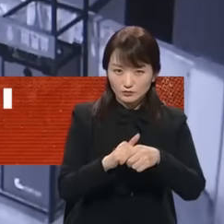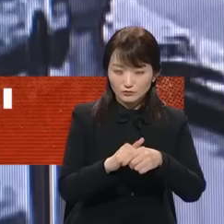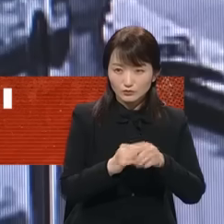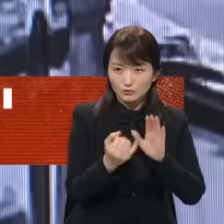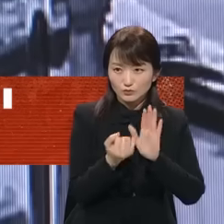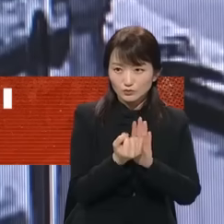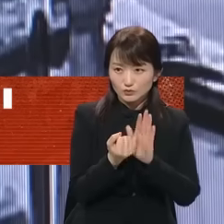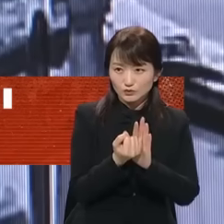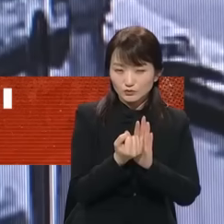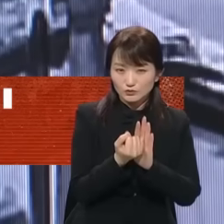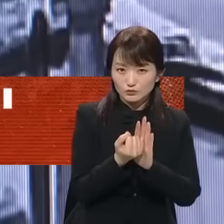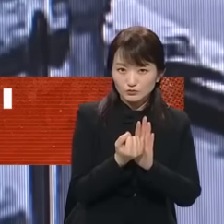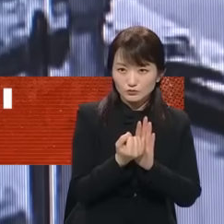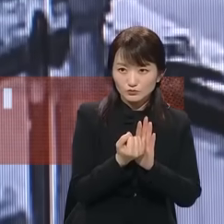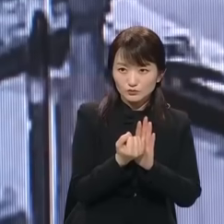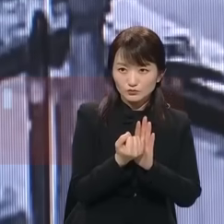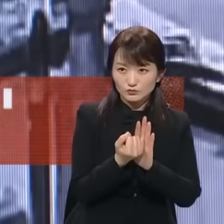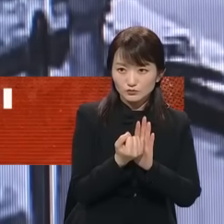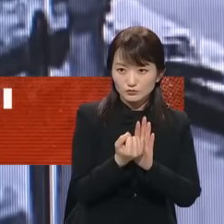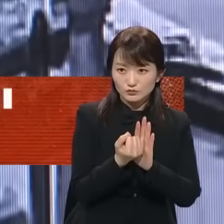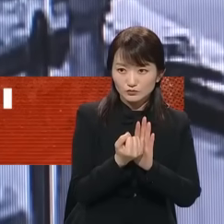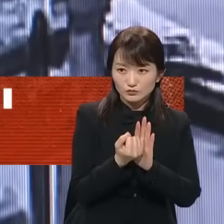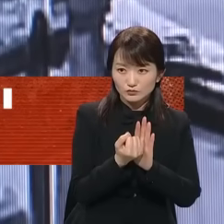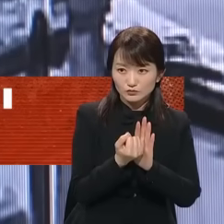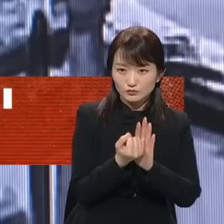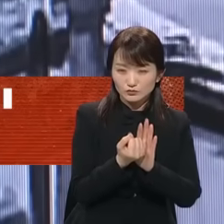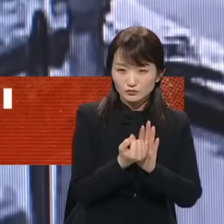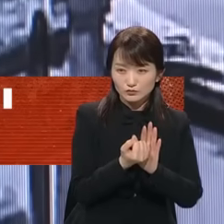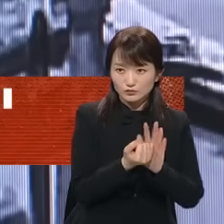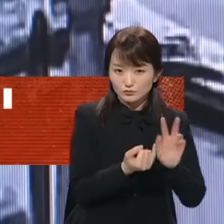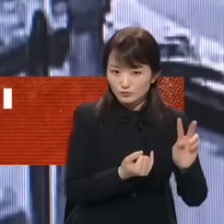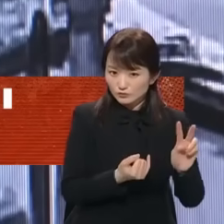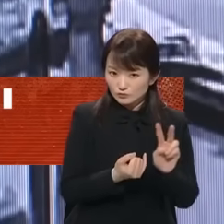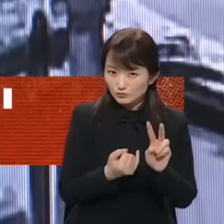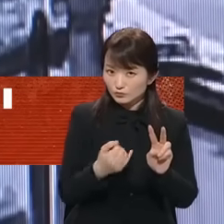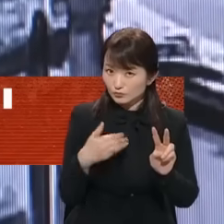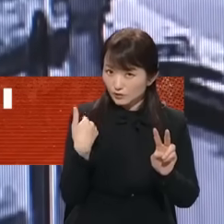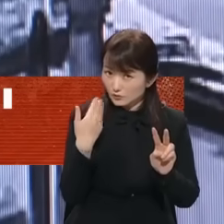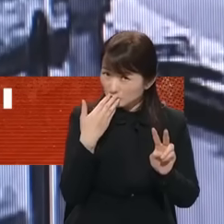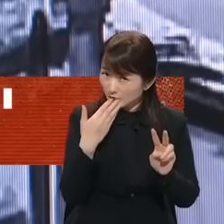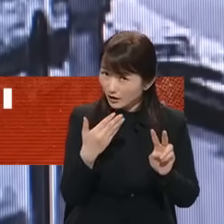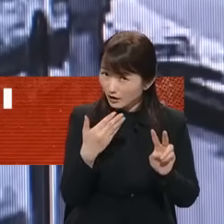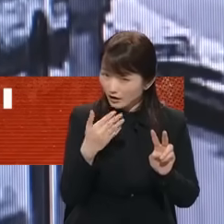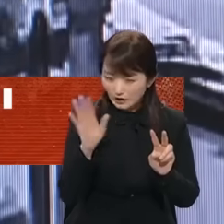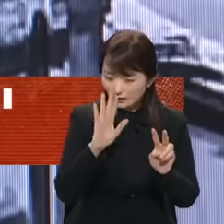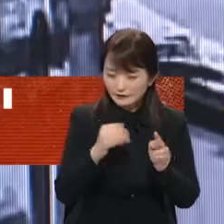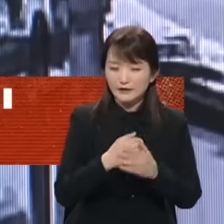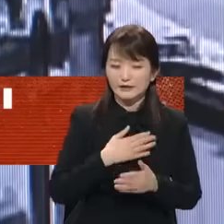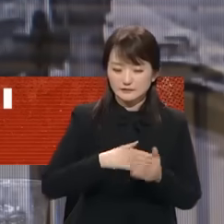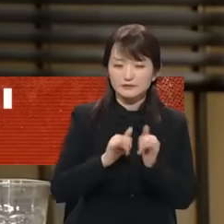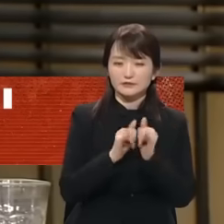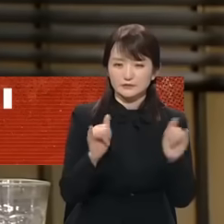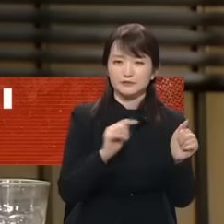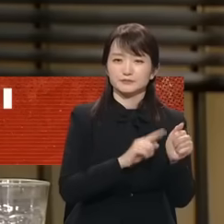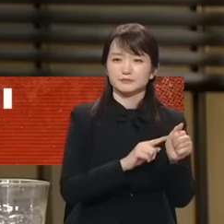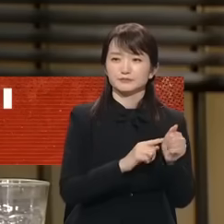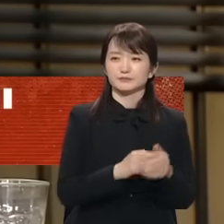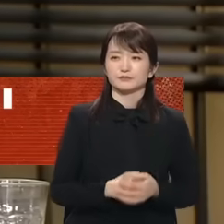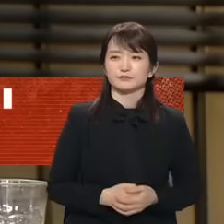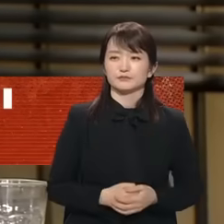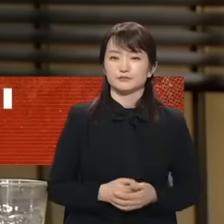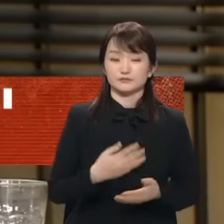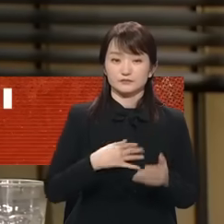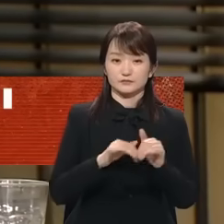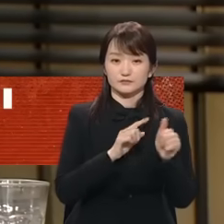확보했습니다음 손을 잡고 부축을 해 준다 모르는 사람 가능할까요 그렇다면 일단 면식 범인 가능성이 굉장히 많고 그 면식